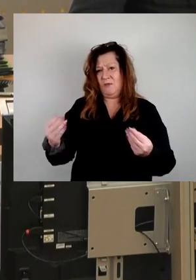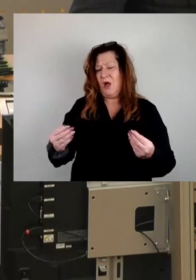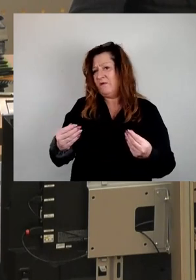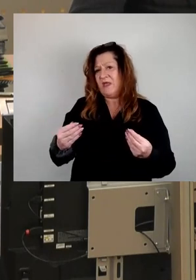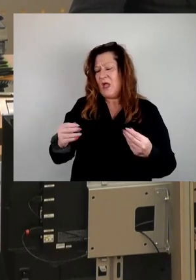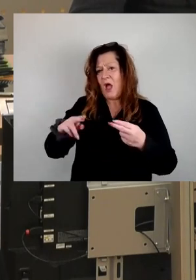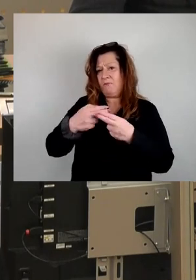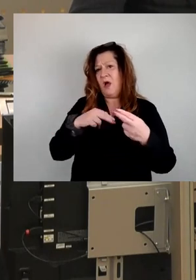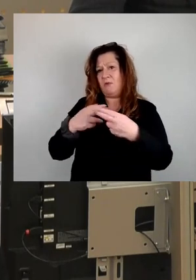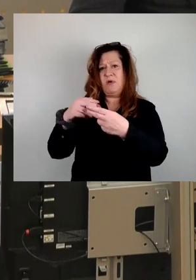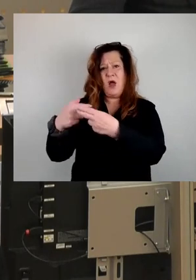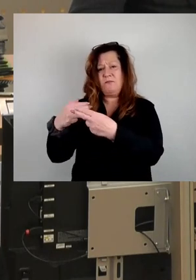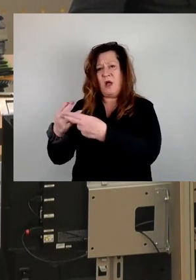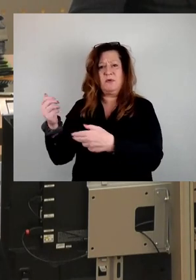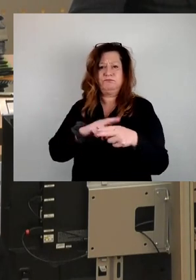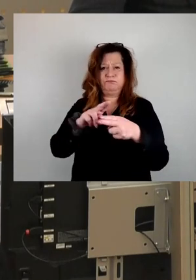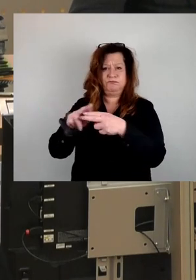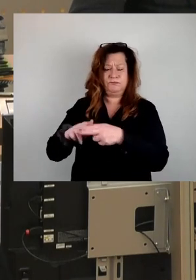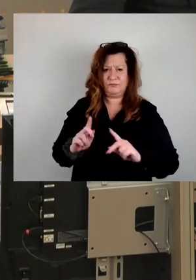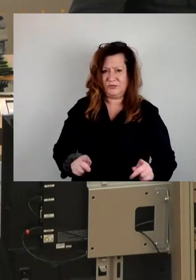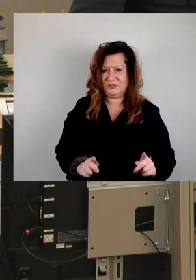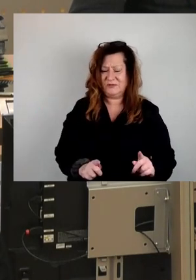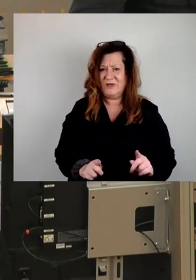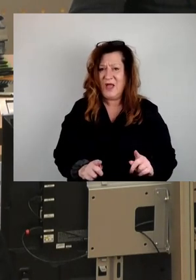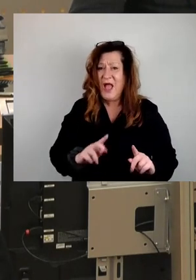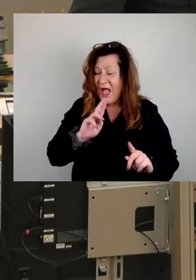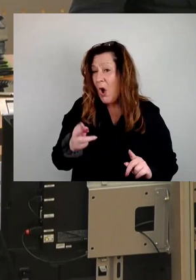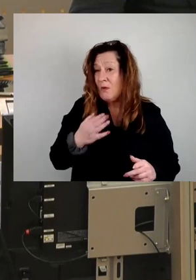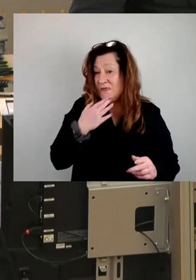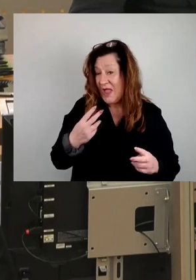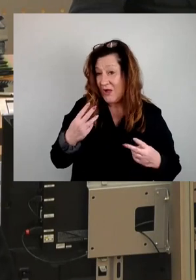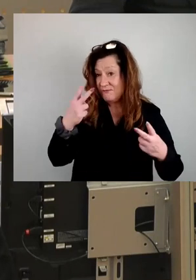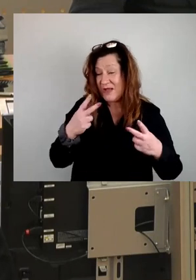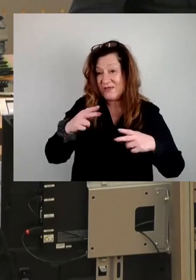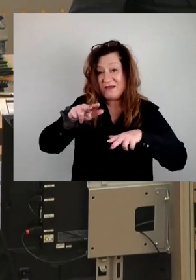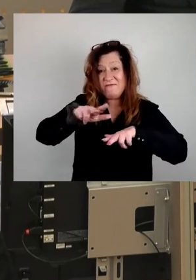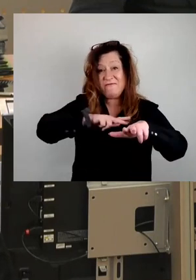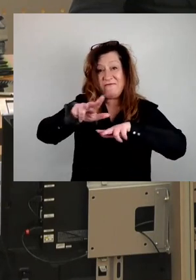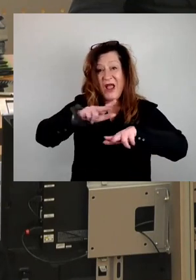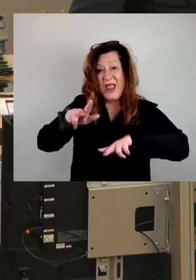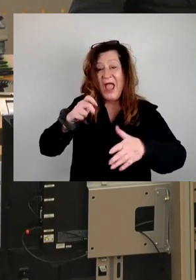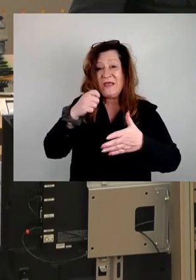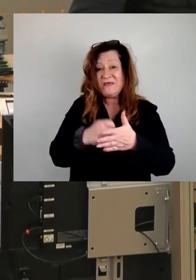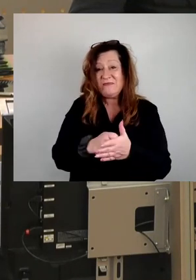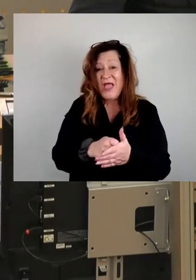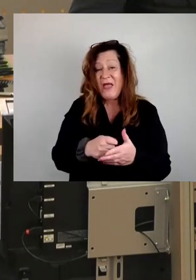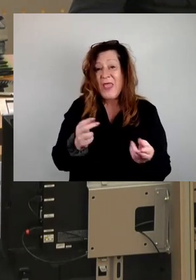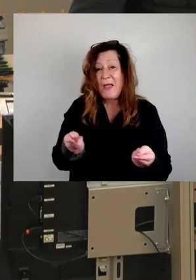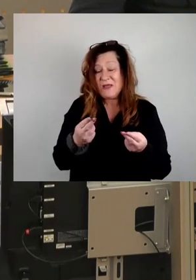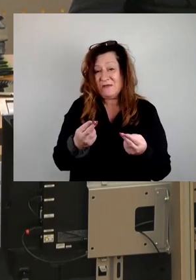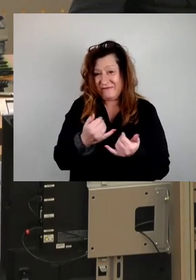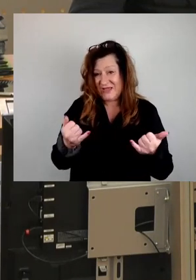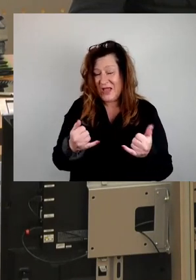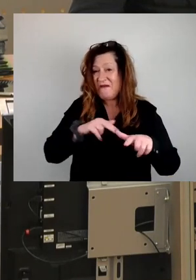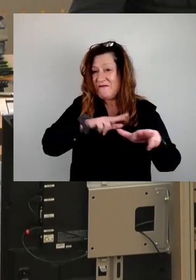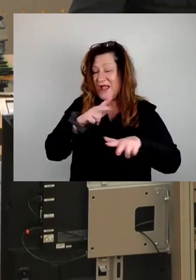wird. Wir sollten dabei auch nicht aus Acht lassen, wie diese Verkehrswertermittlung zustande gekommen ist. Der ermittelte Verkehrswert